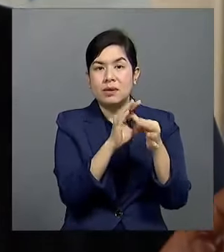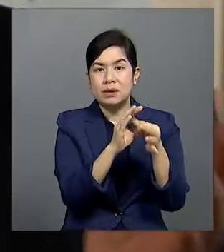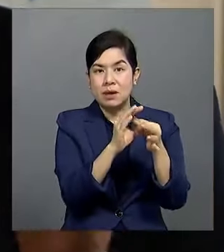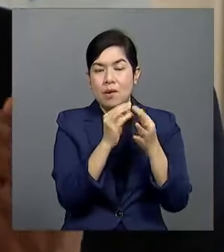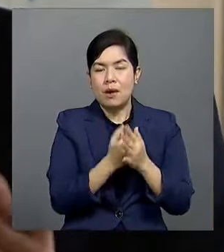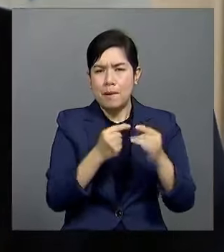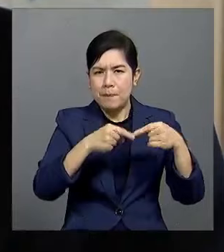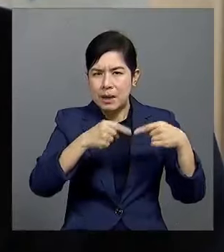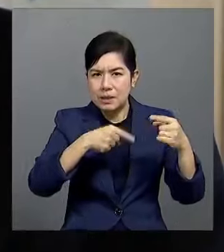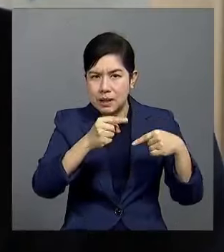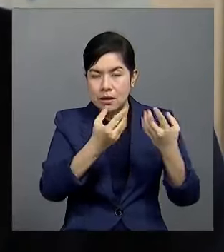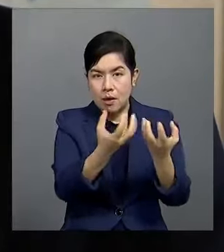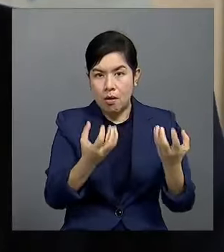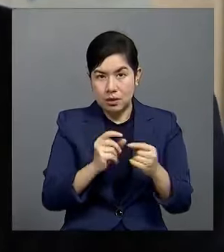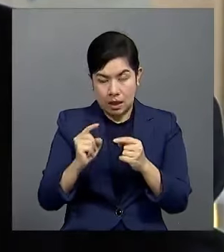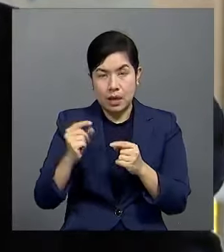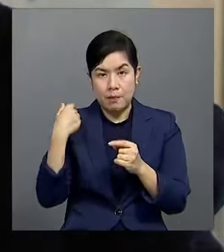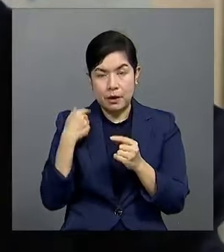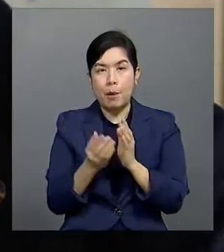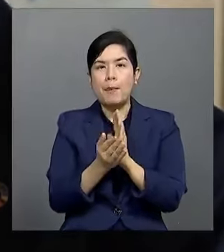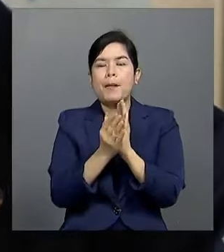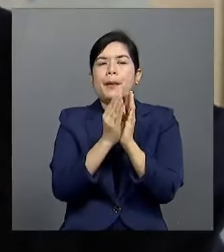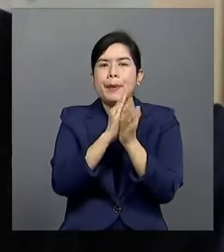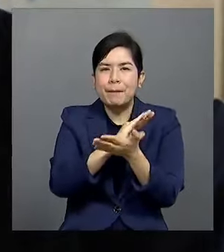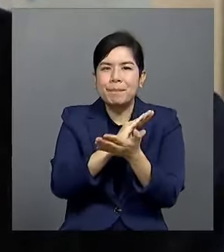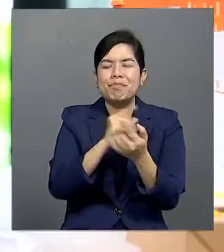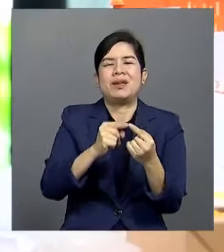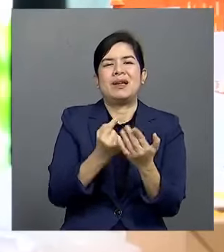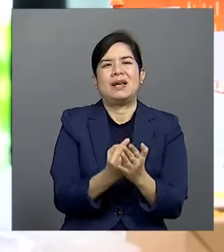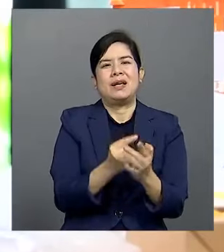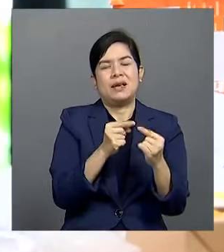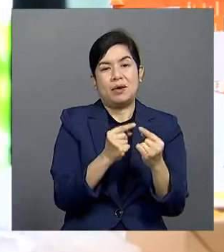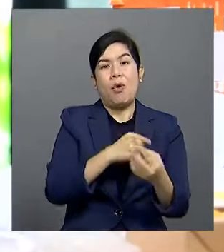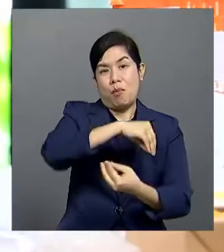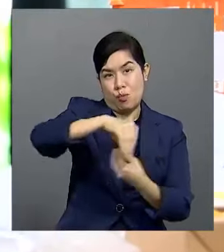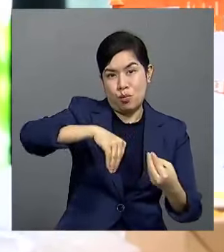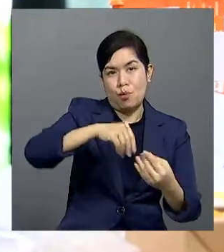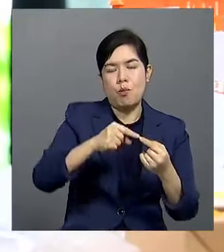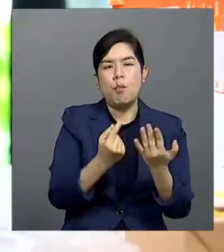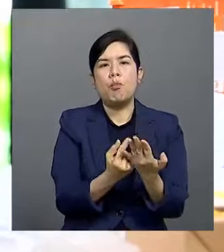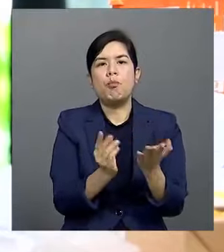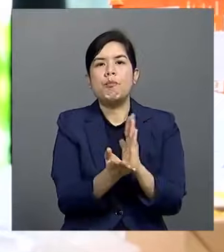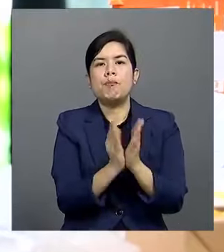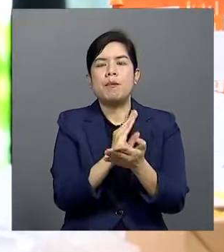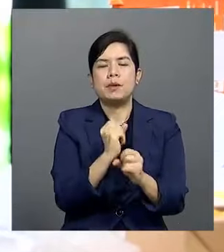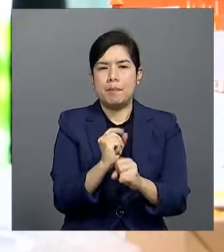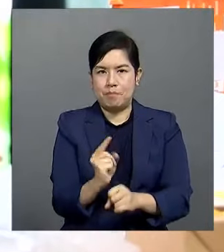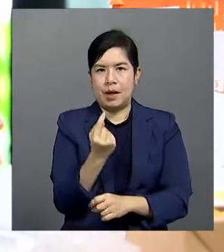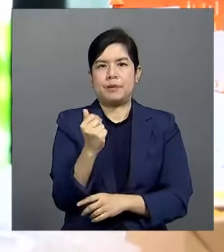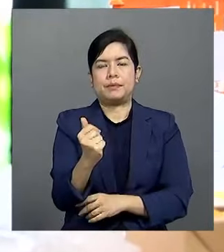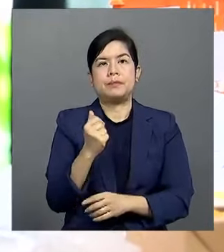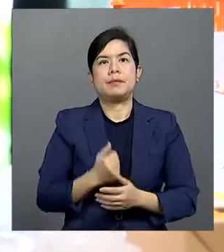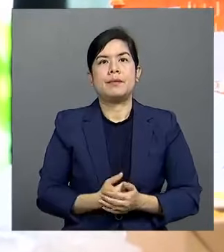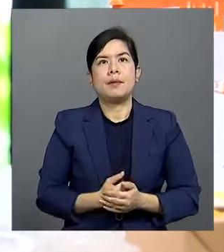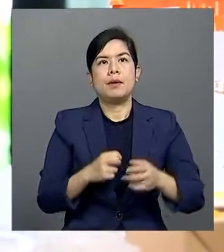กนี้กลับมาเป็นวัตถุดิบแล้วก็ผลิตพลาสติกให้เราใช้ได้ จากสถานการณ์ขยะล้นเมื